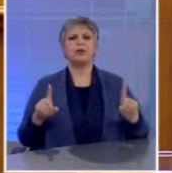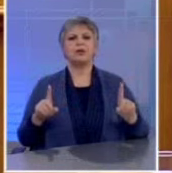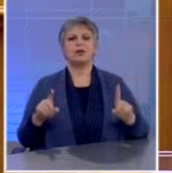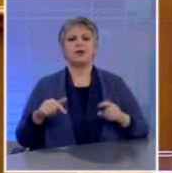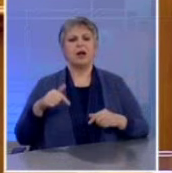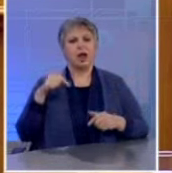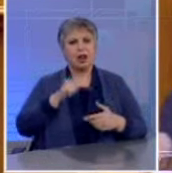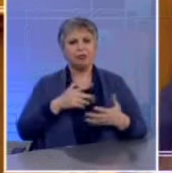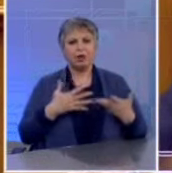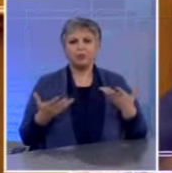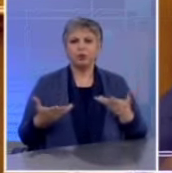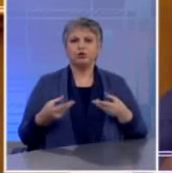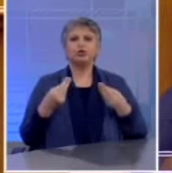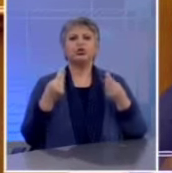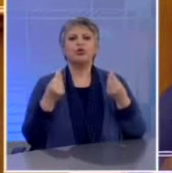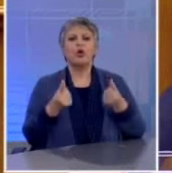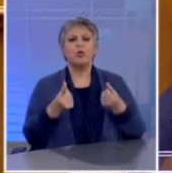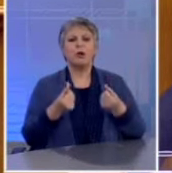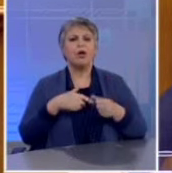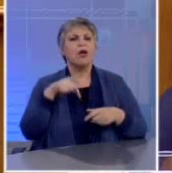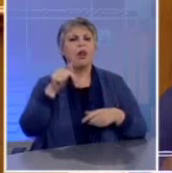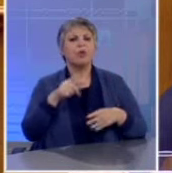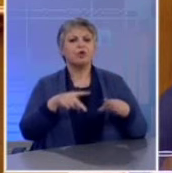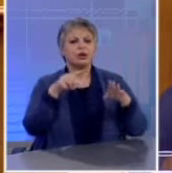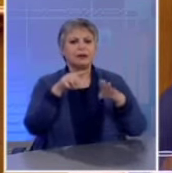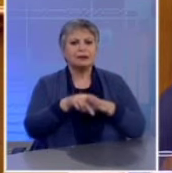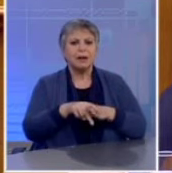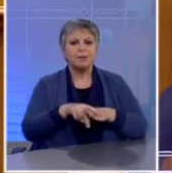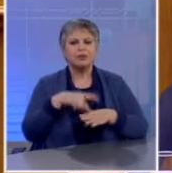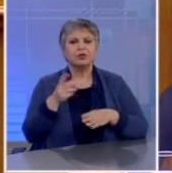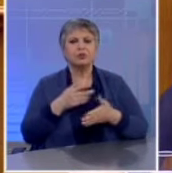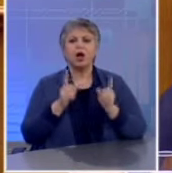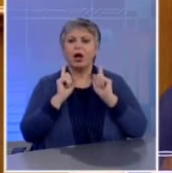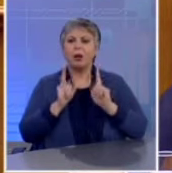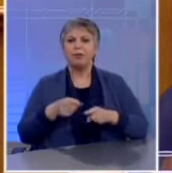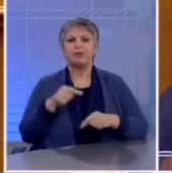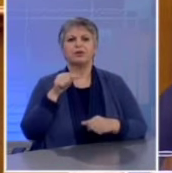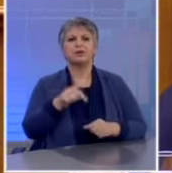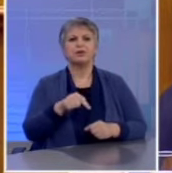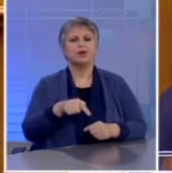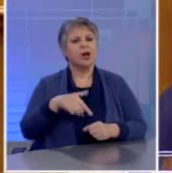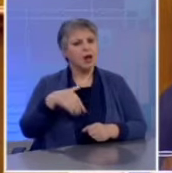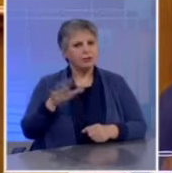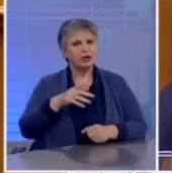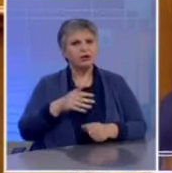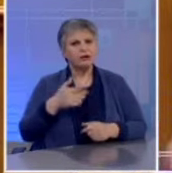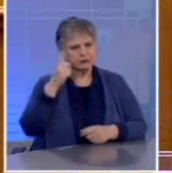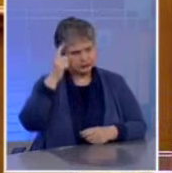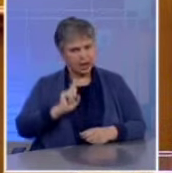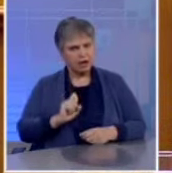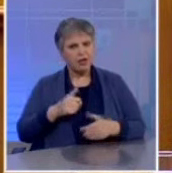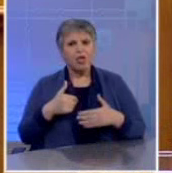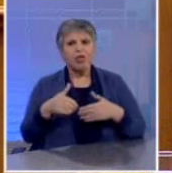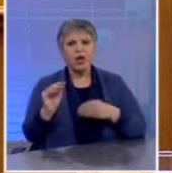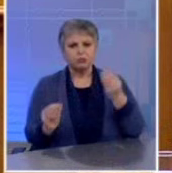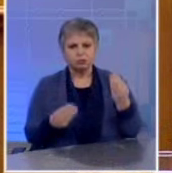τρόπο και εκθέτει βεβαίως τα τραπεζικά ιδρύματα σε μη προβλέψιμους κινδύνους. Διότι εδώ,